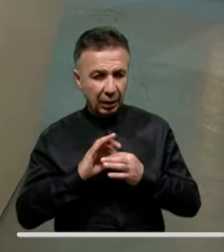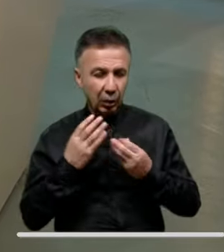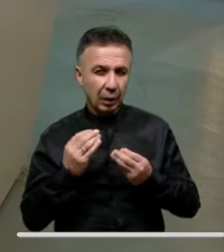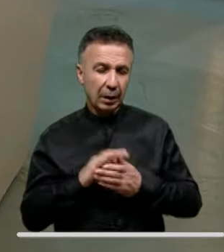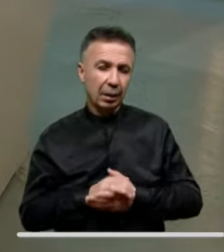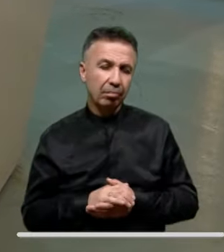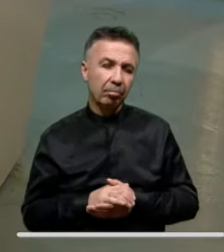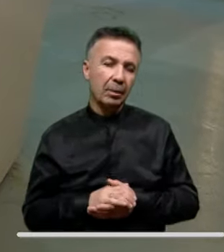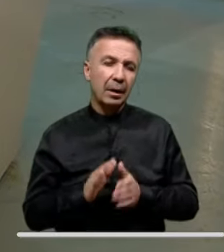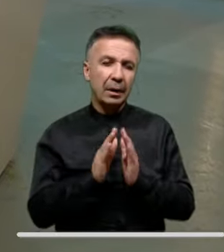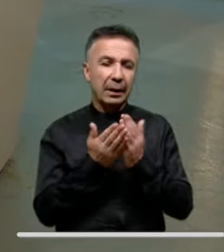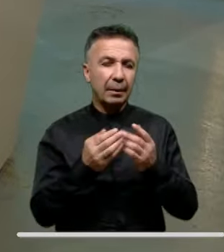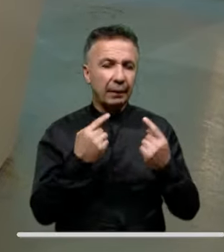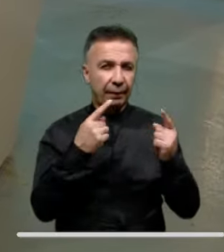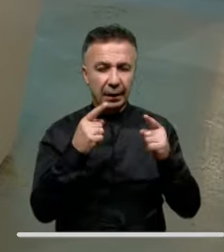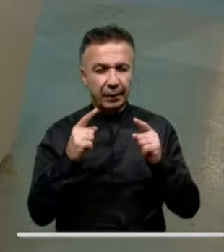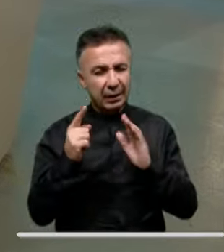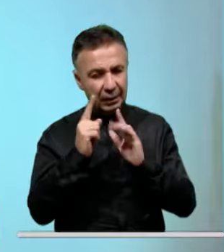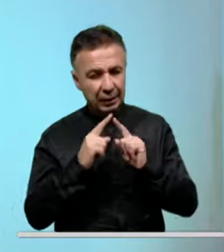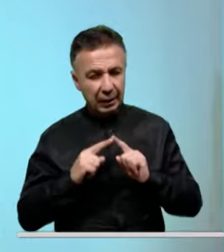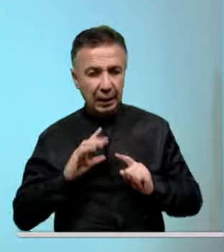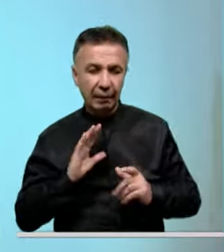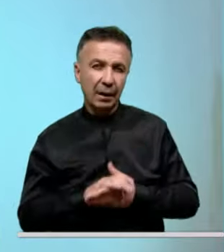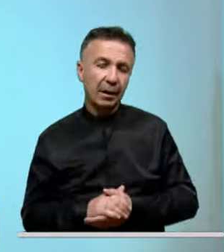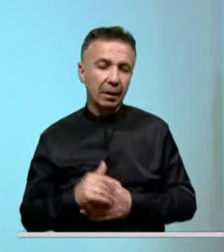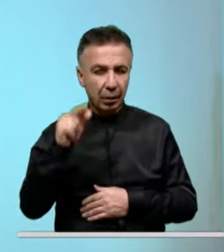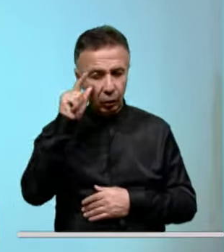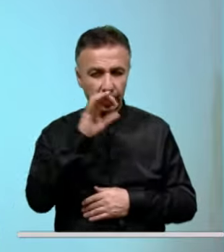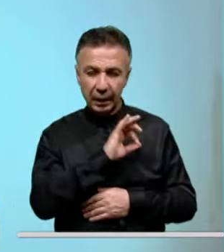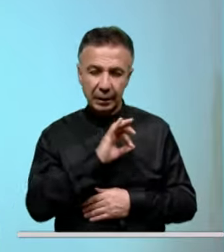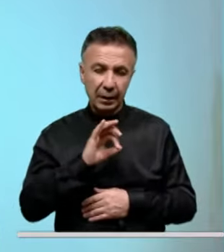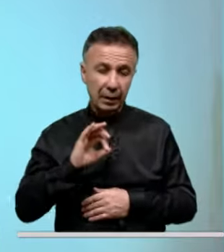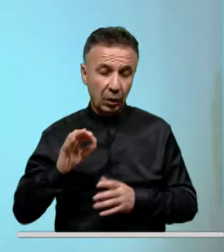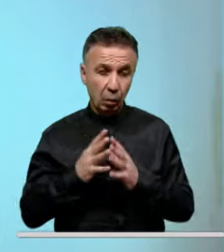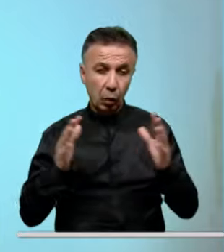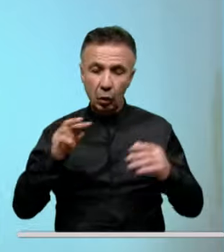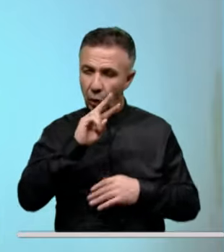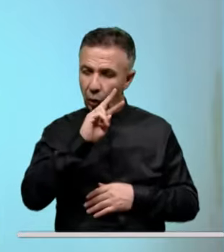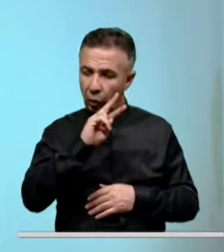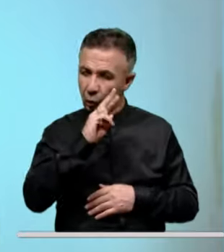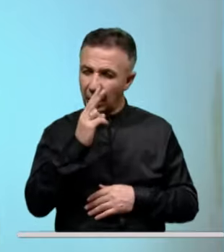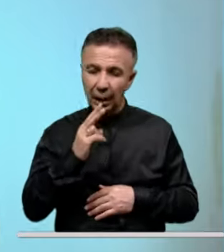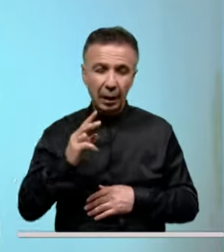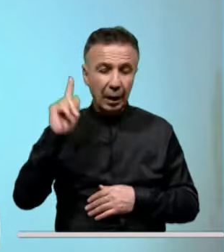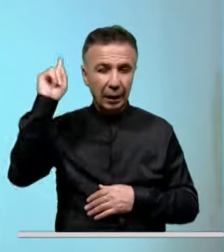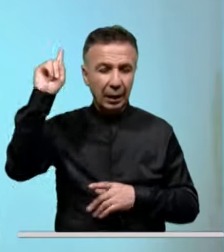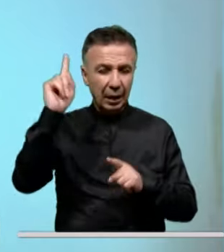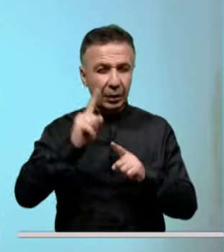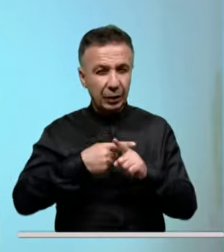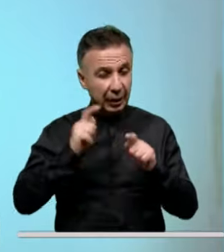kitaplarında farklı sayılar ifade edilir. Şüphesiz bunlardan en büyüğü Cenab-ı Hakk'a şirk koşmaktır.